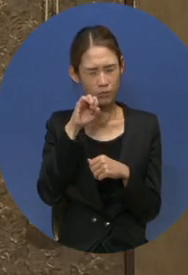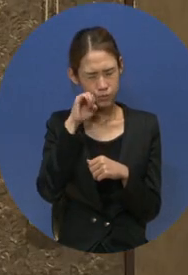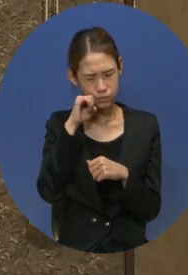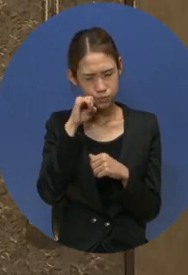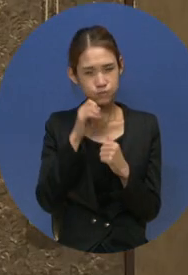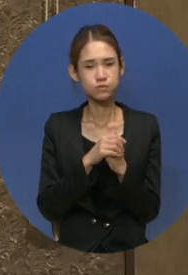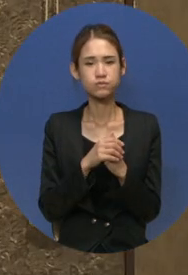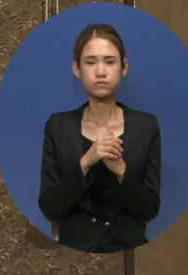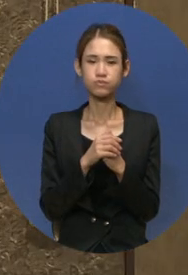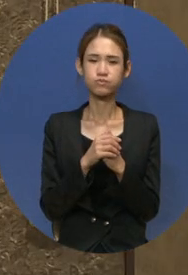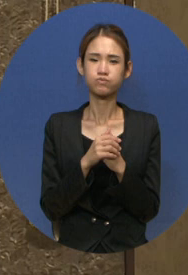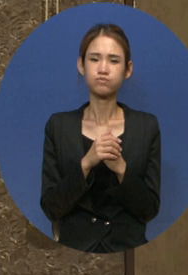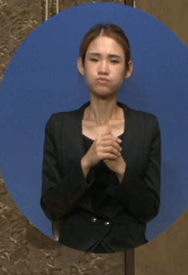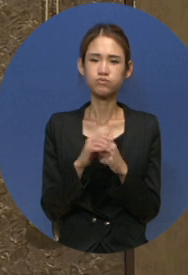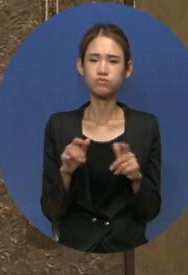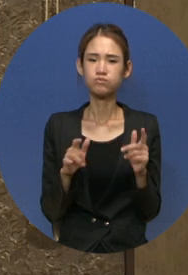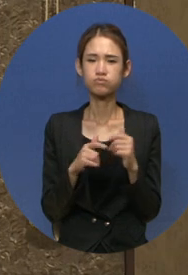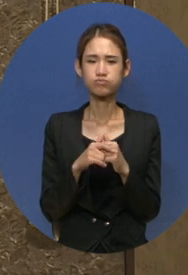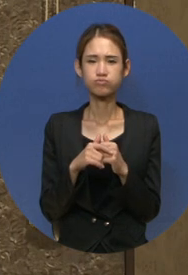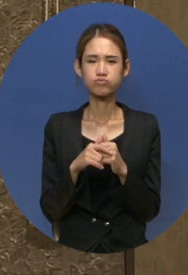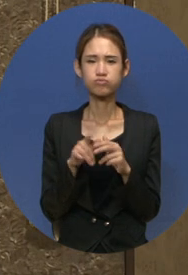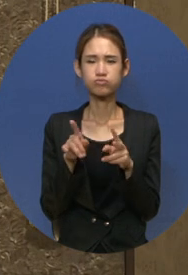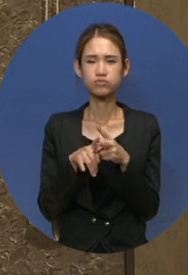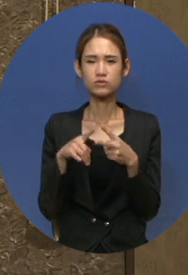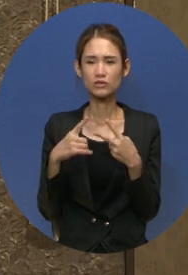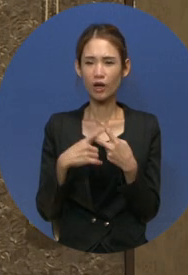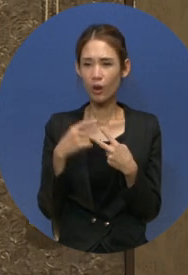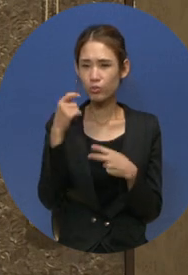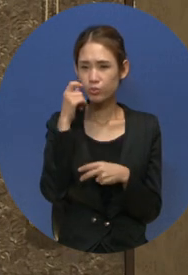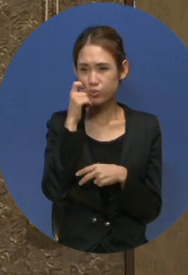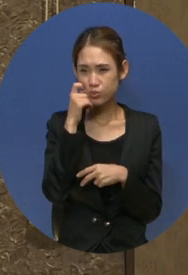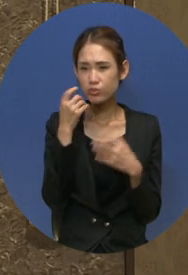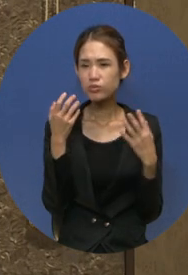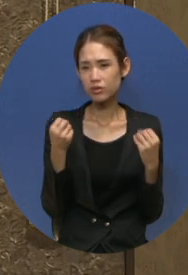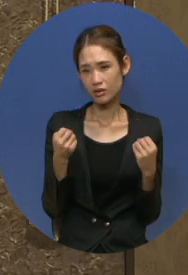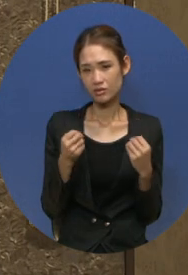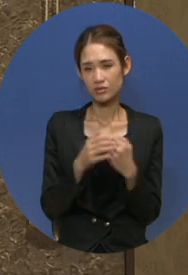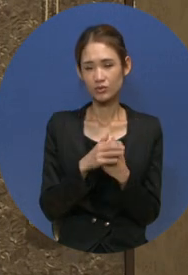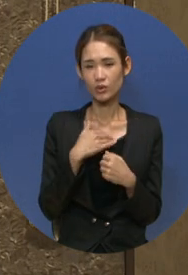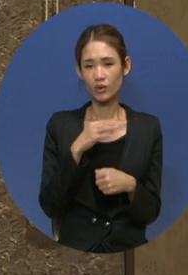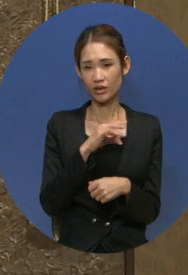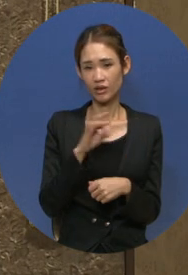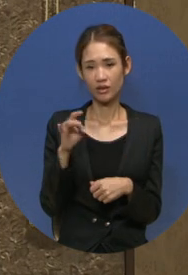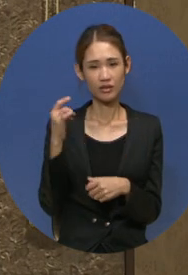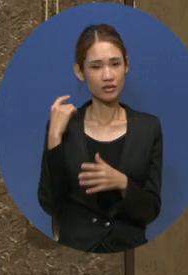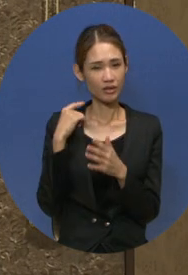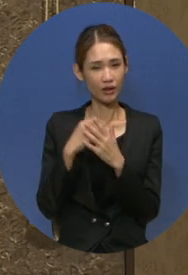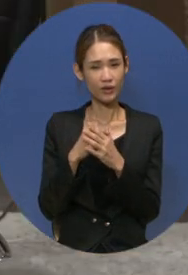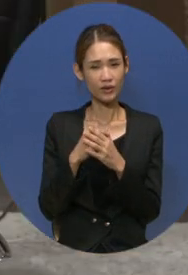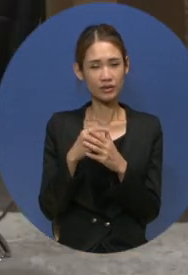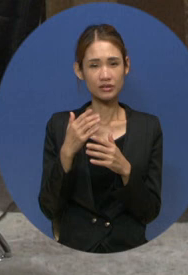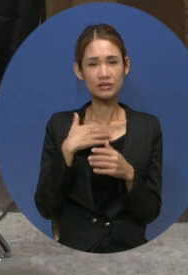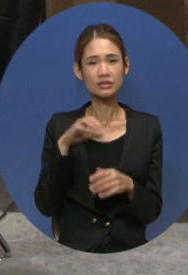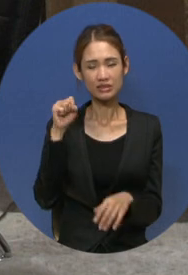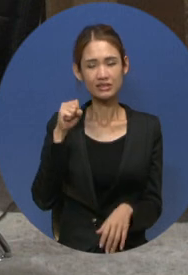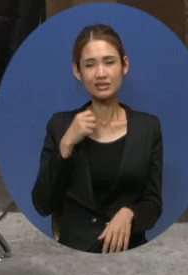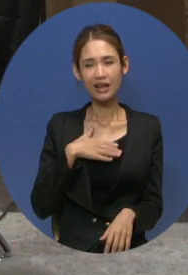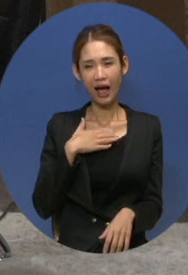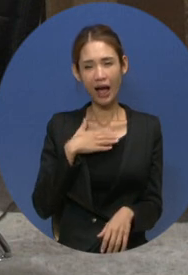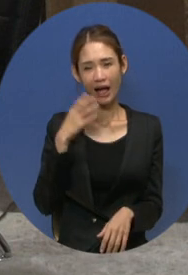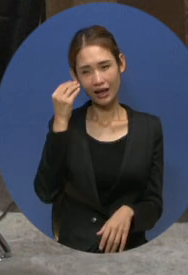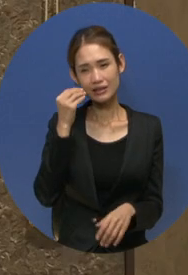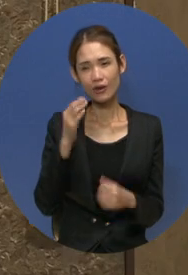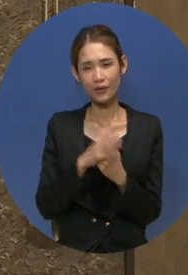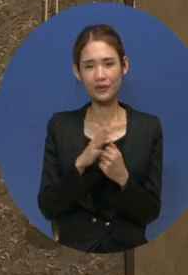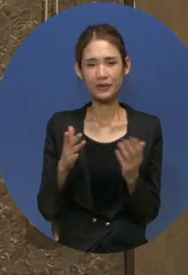예. 살아가면서 예, 못 알아듣는 말들이 얼마나 많겠어요. 그러니까요. 저도 가끔 못 알아듣는 말 많은데 알아듣는 척하고 그렇죠.